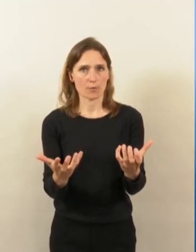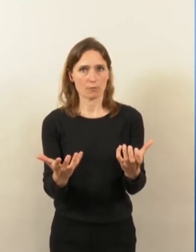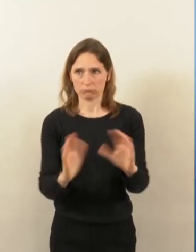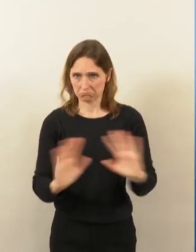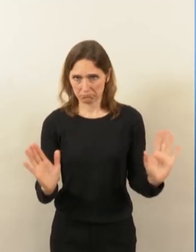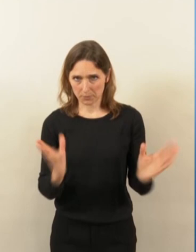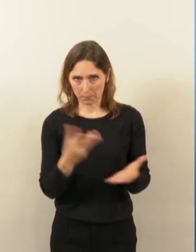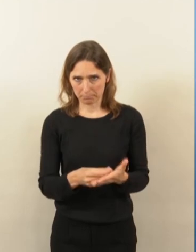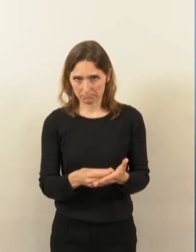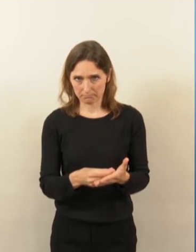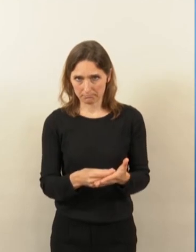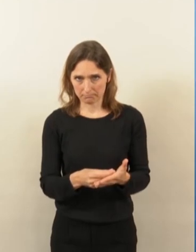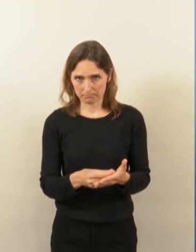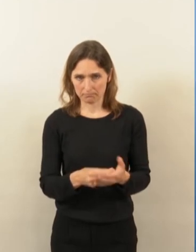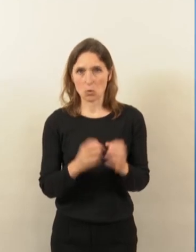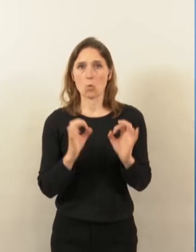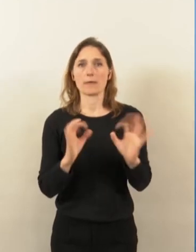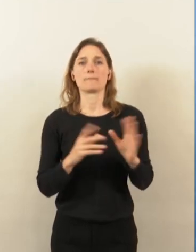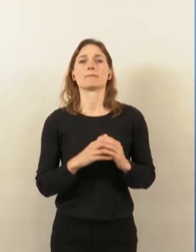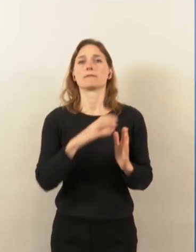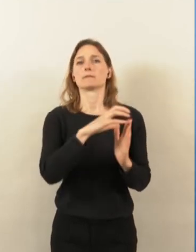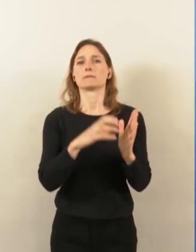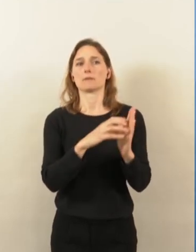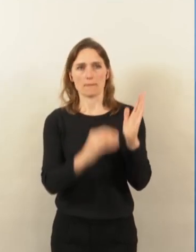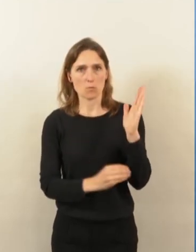non je mets donc